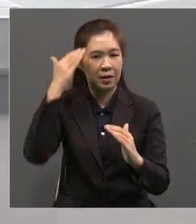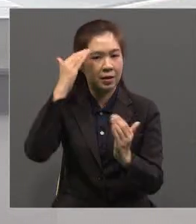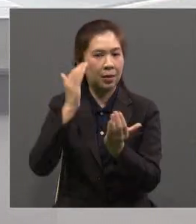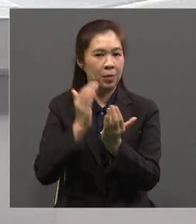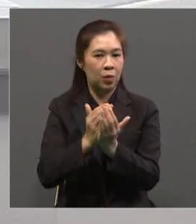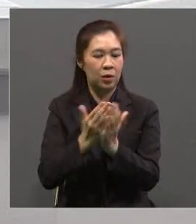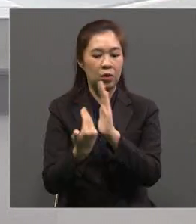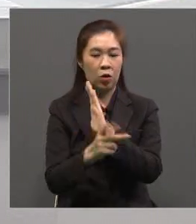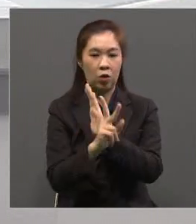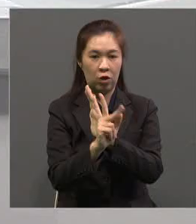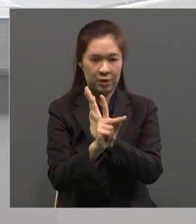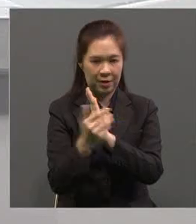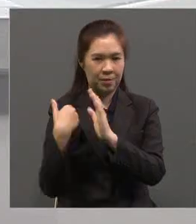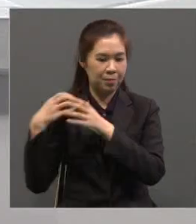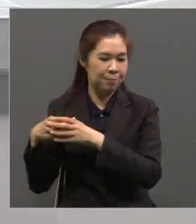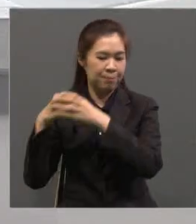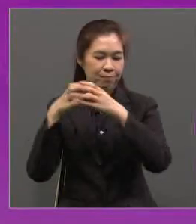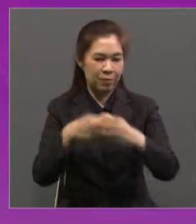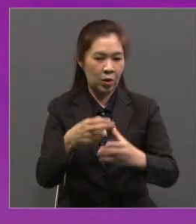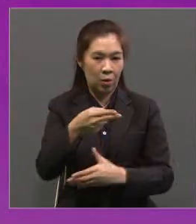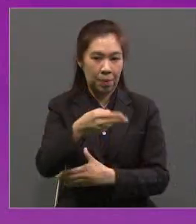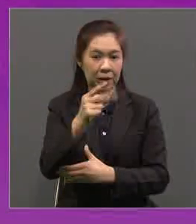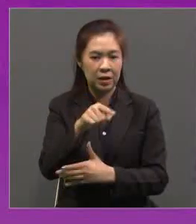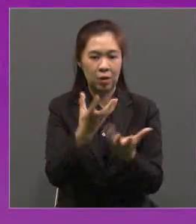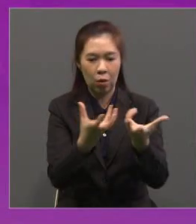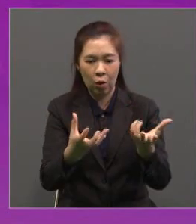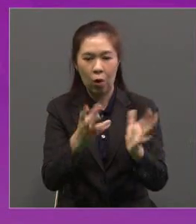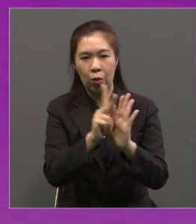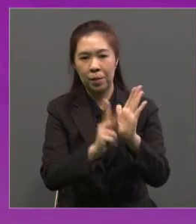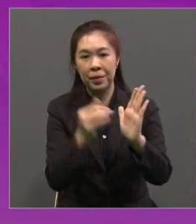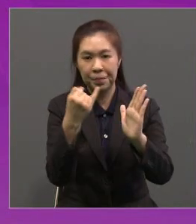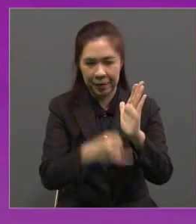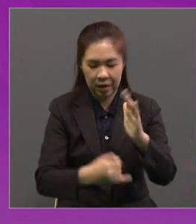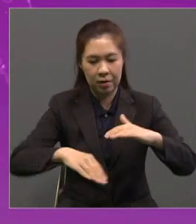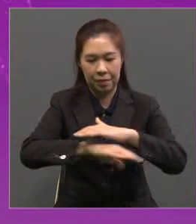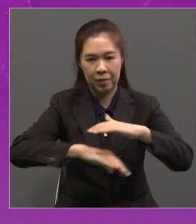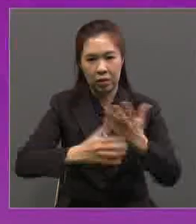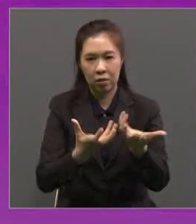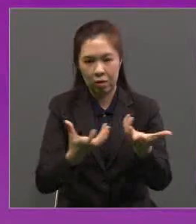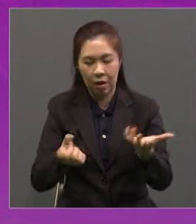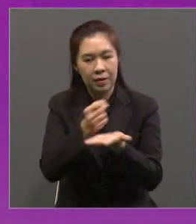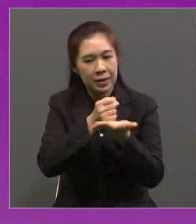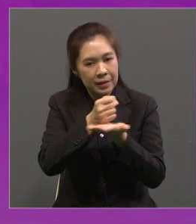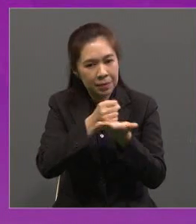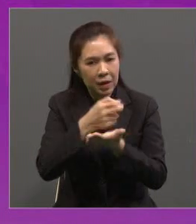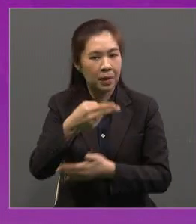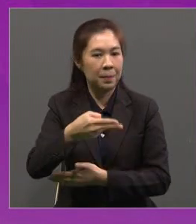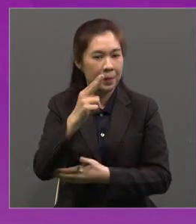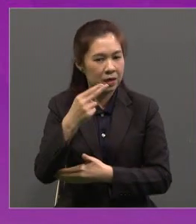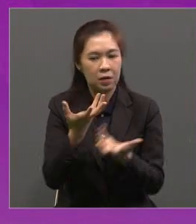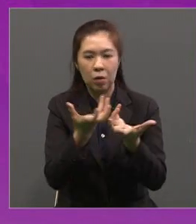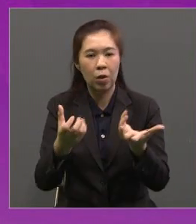จภูธรจังหวัดขอนแก่นก็ระดมกำลังกวาดล้างอาวุธปืนและก็สิ่งผิดกฎหมายได้ของกลางค่ะก็มีทั้งยาเสพติดอาวุธปืน